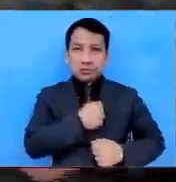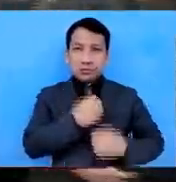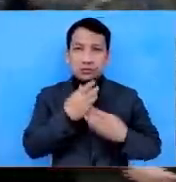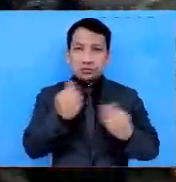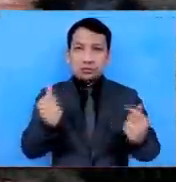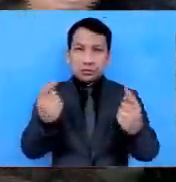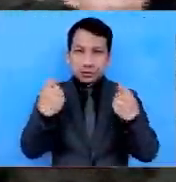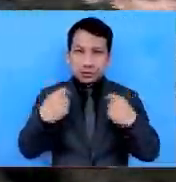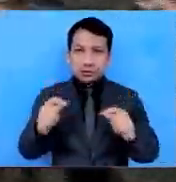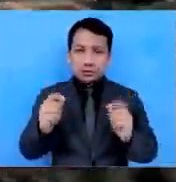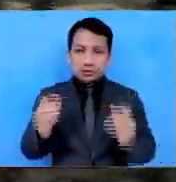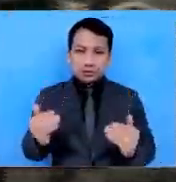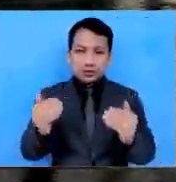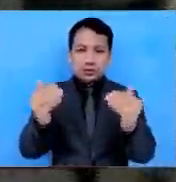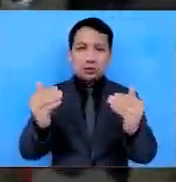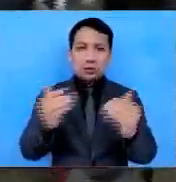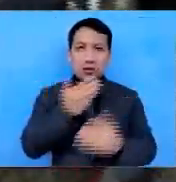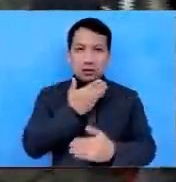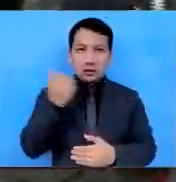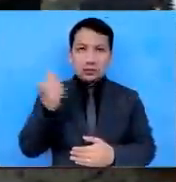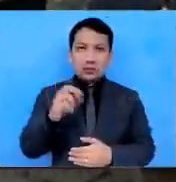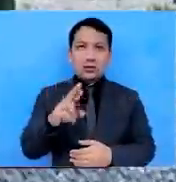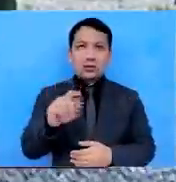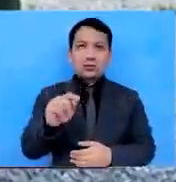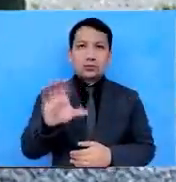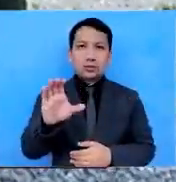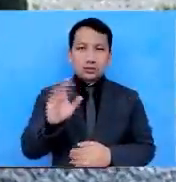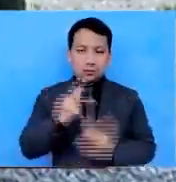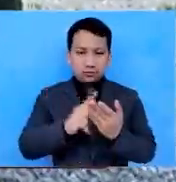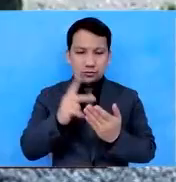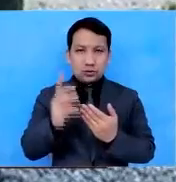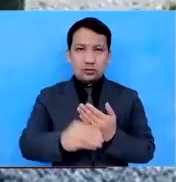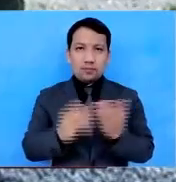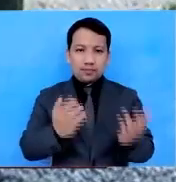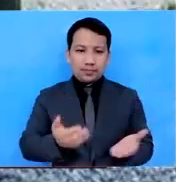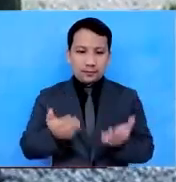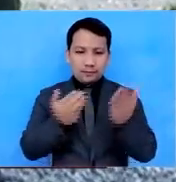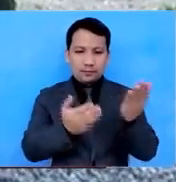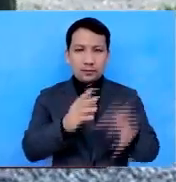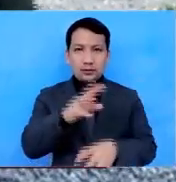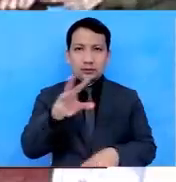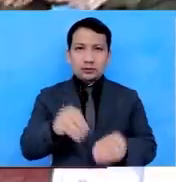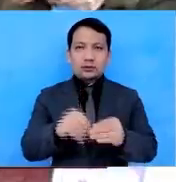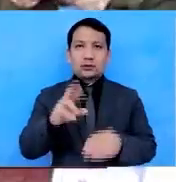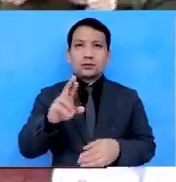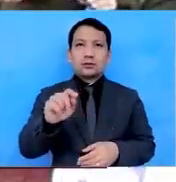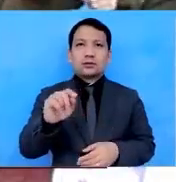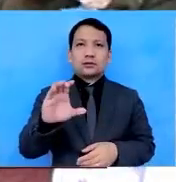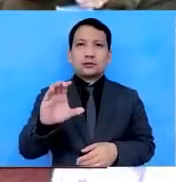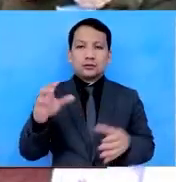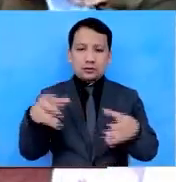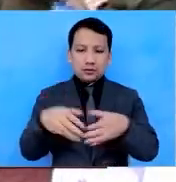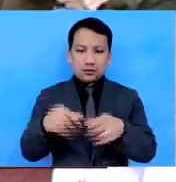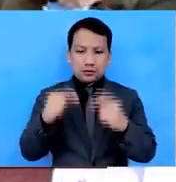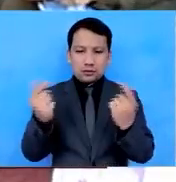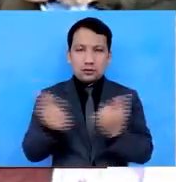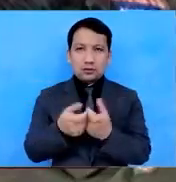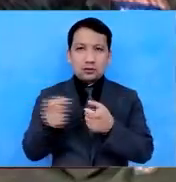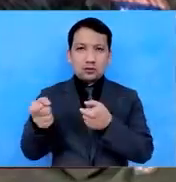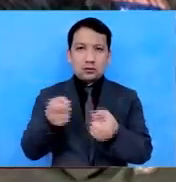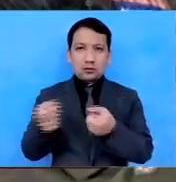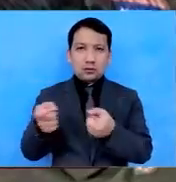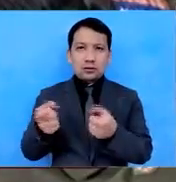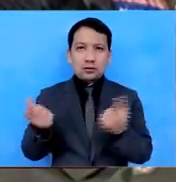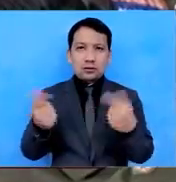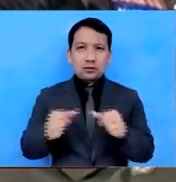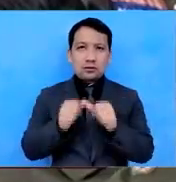nila makapagpatupad ng best ROTC program. Inirekomenda nilang magkaroon ng ROTC Management Committee na mamamahala sa implementasyon